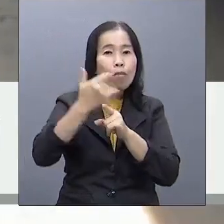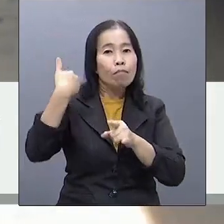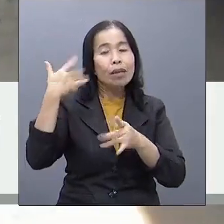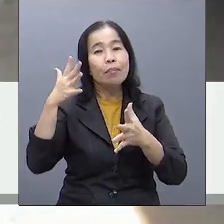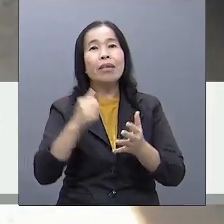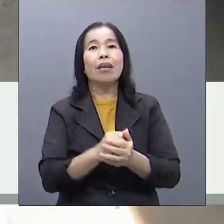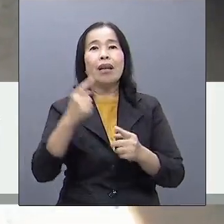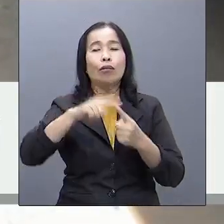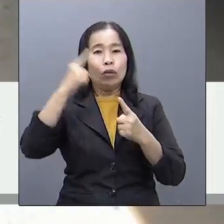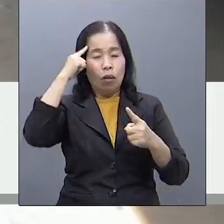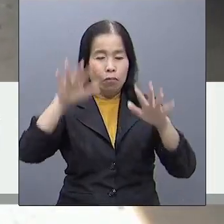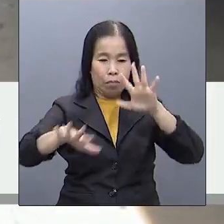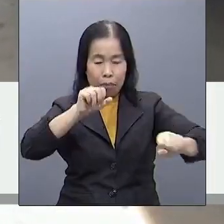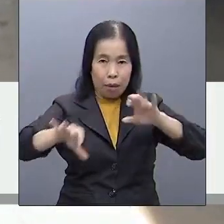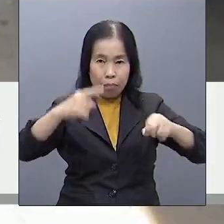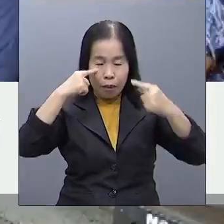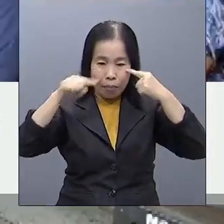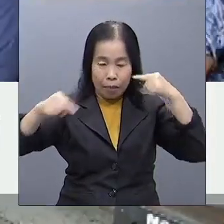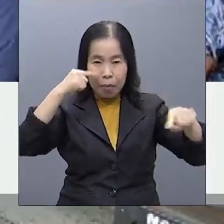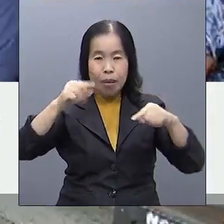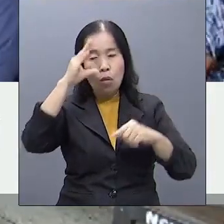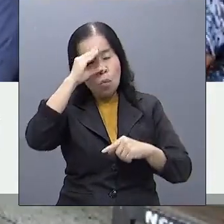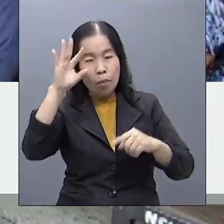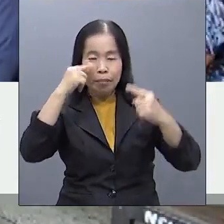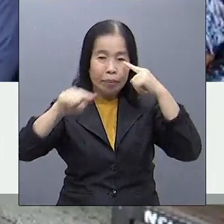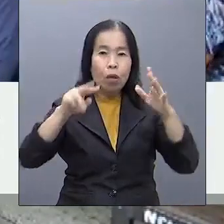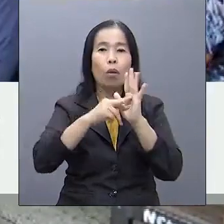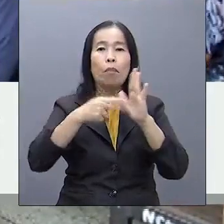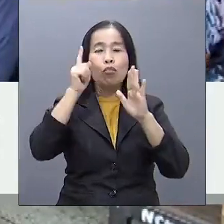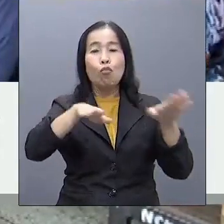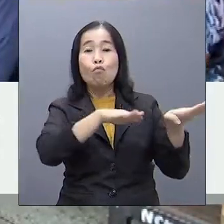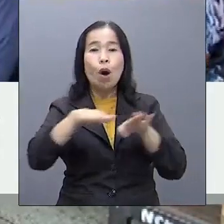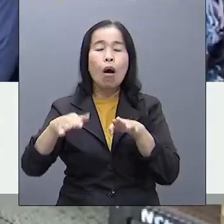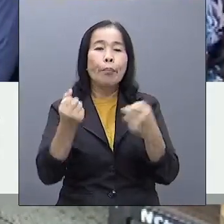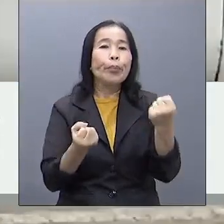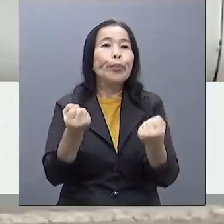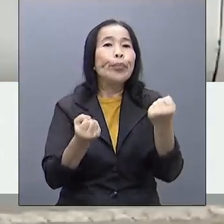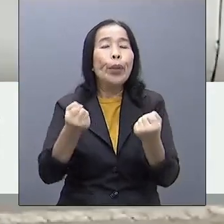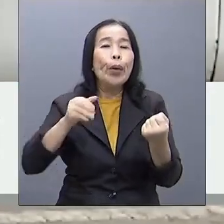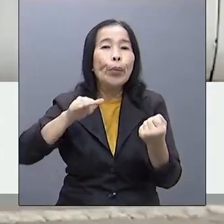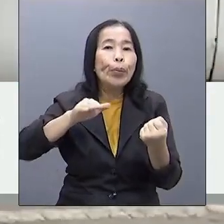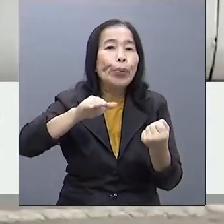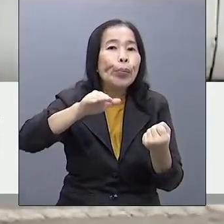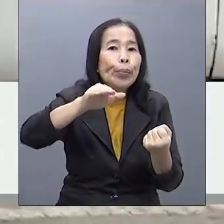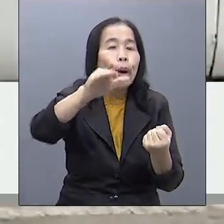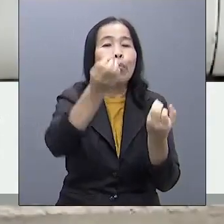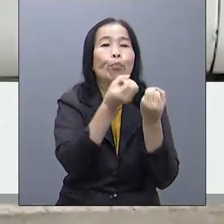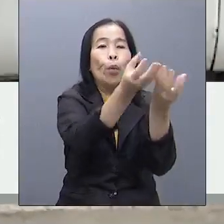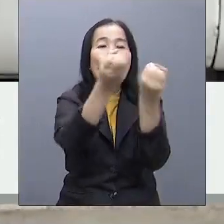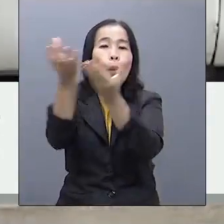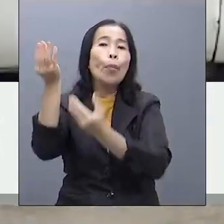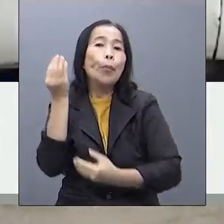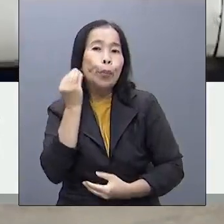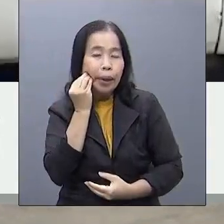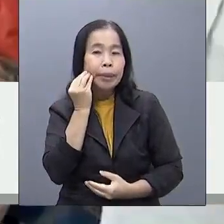ประสาทสัมผัสทั้งมือและเท้าเพื่อให้พนักงานขับรถมีความพร้อมมากที่สุดในการให้บริการรับส่งผู้โดยสารในช่วงวันหยุด